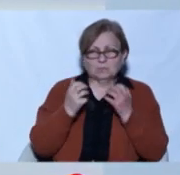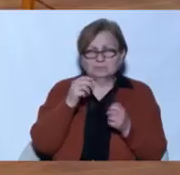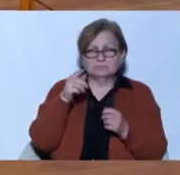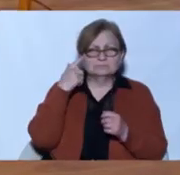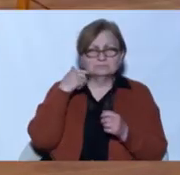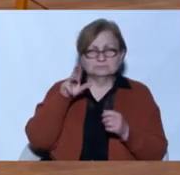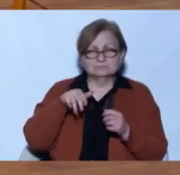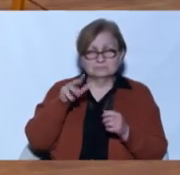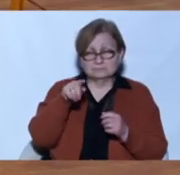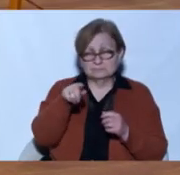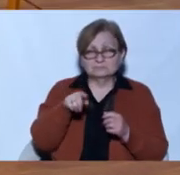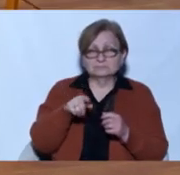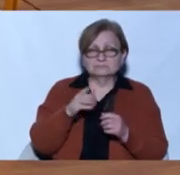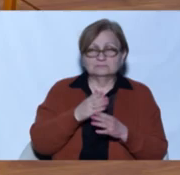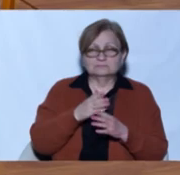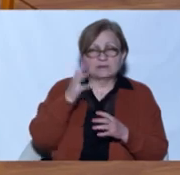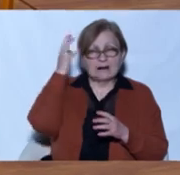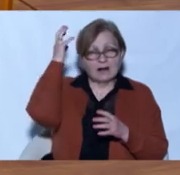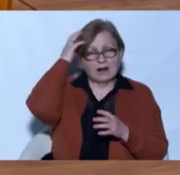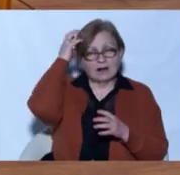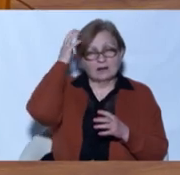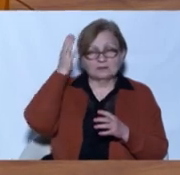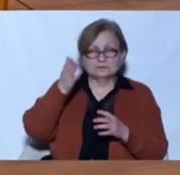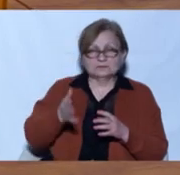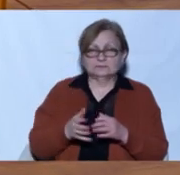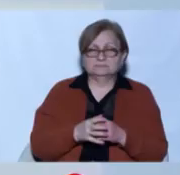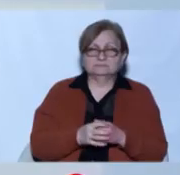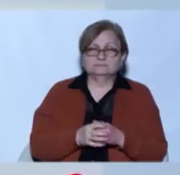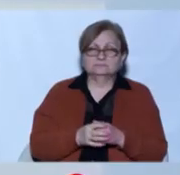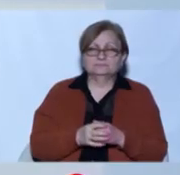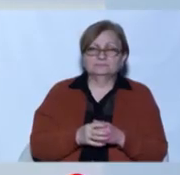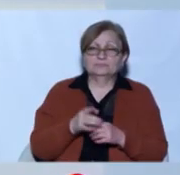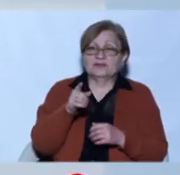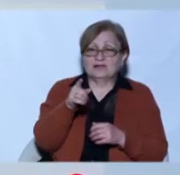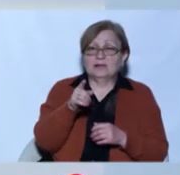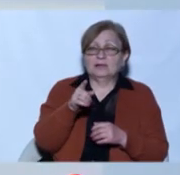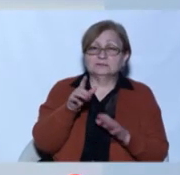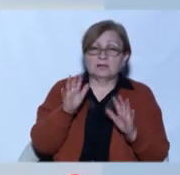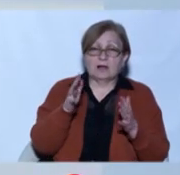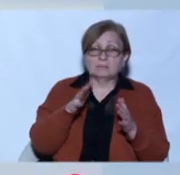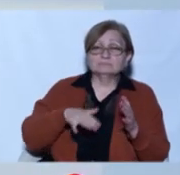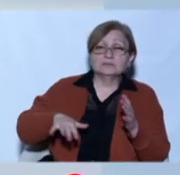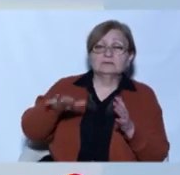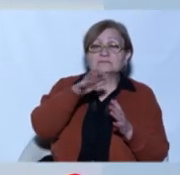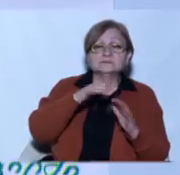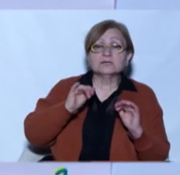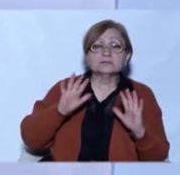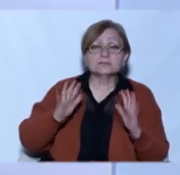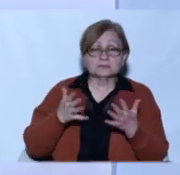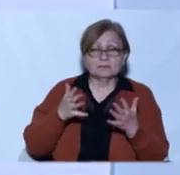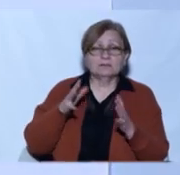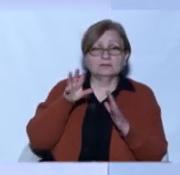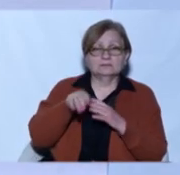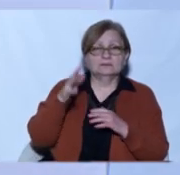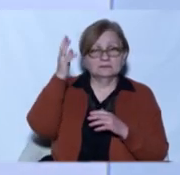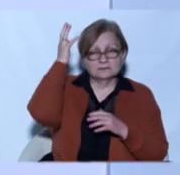ეს გაფერადებული ნაწილი არის კახეთი. დიახ, ერთ-ერთი გარემო, რომელშიც მოქმედება ვითარდება, არის კახეთი.